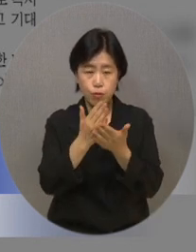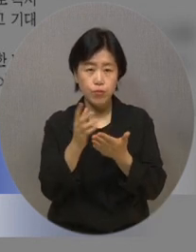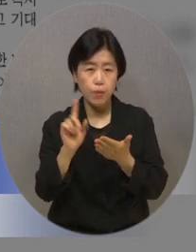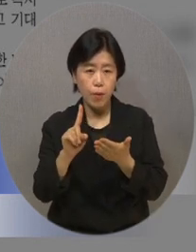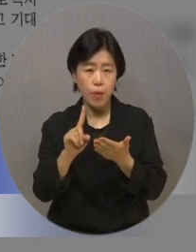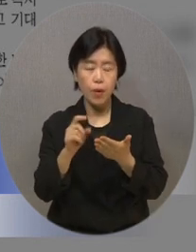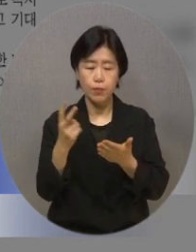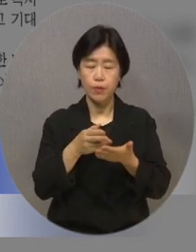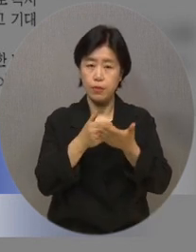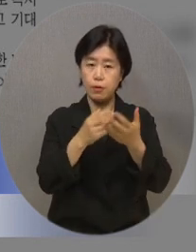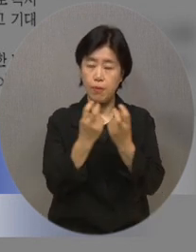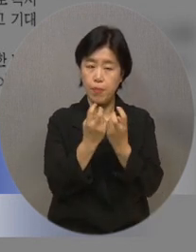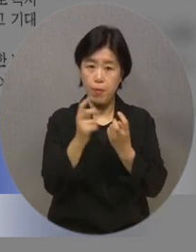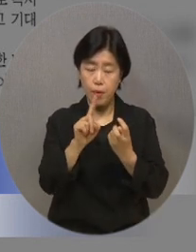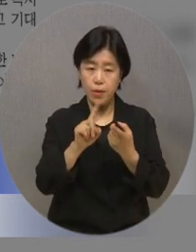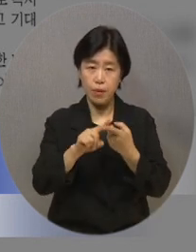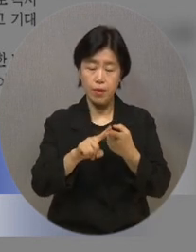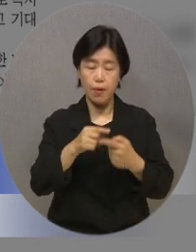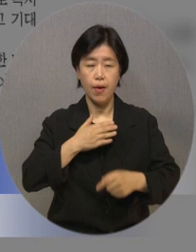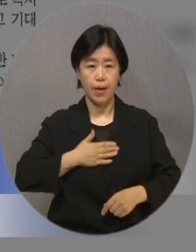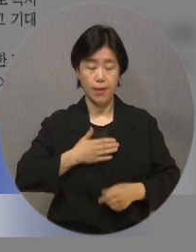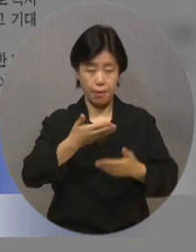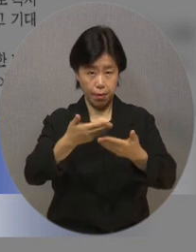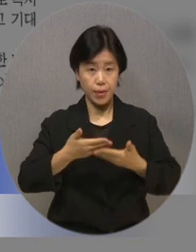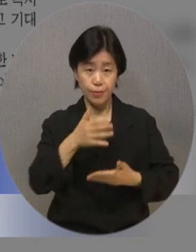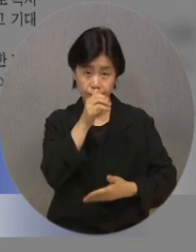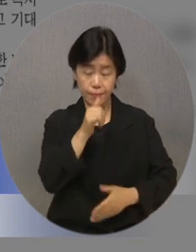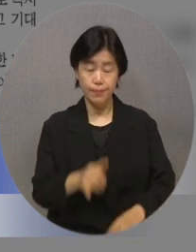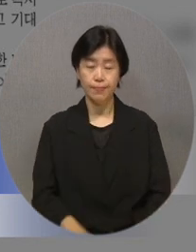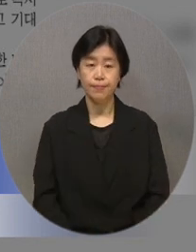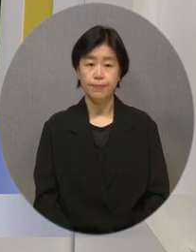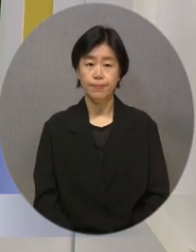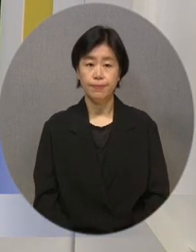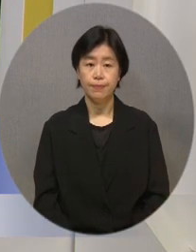자세한 내용을 안내받을 수 있다고 설명했습니다